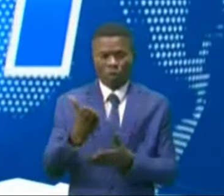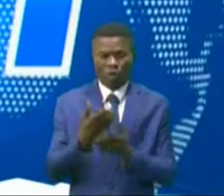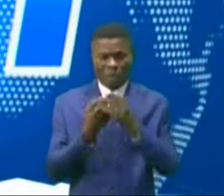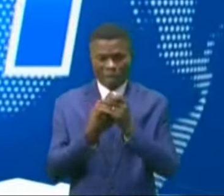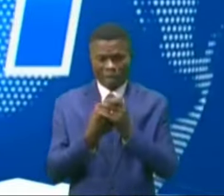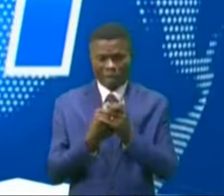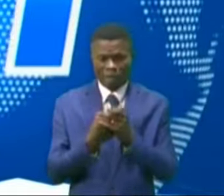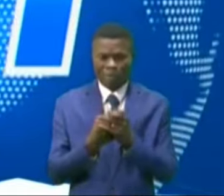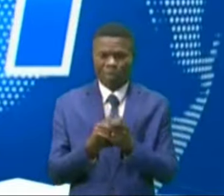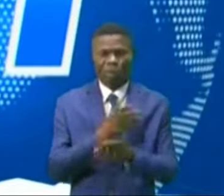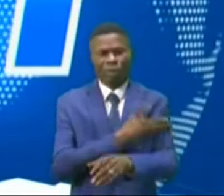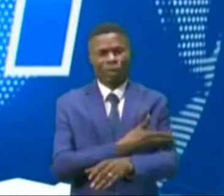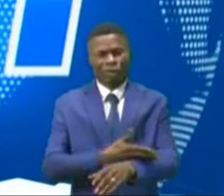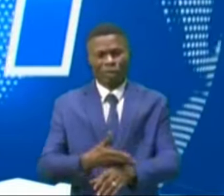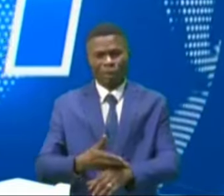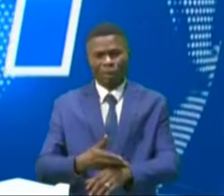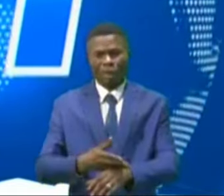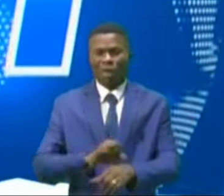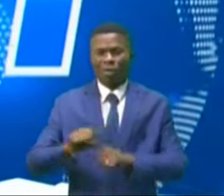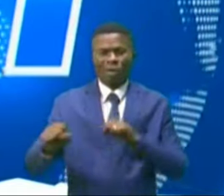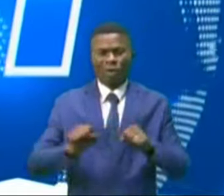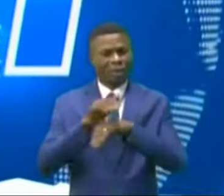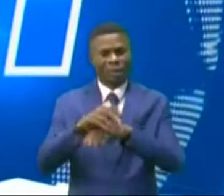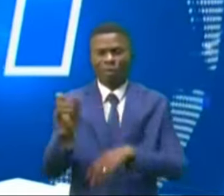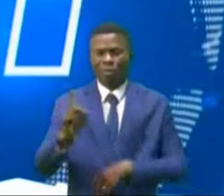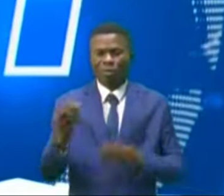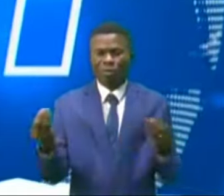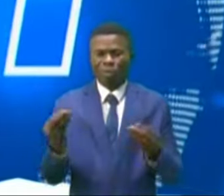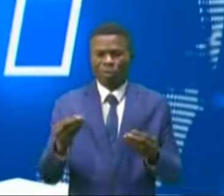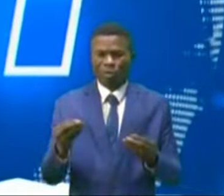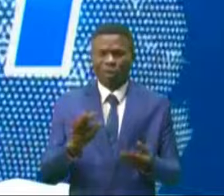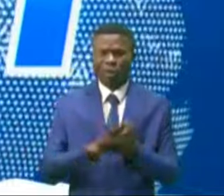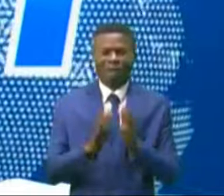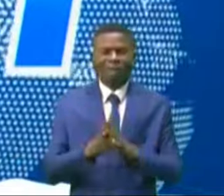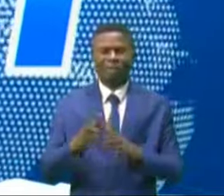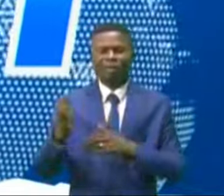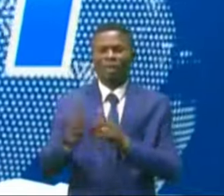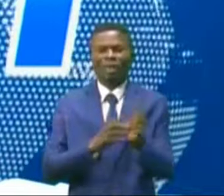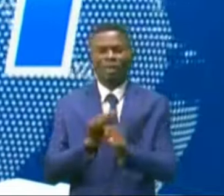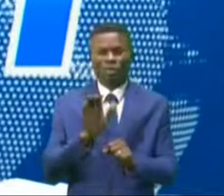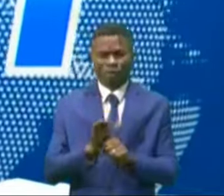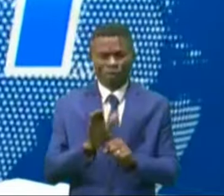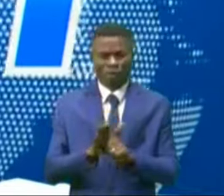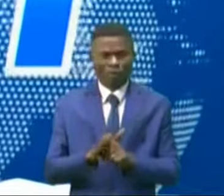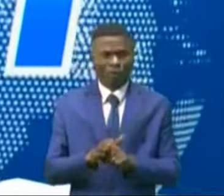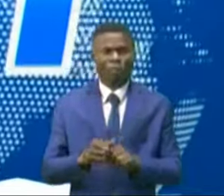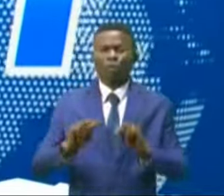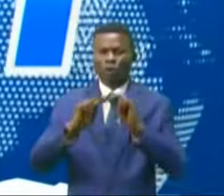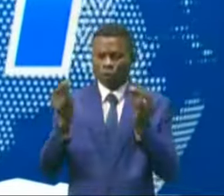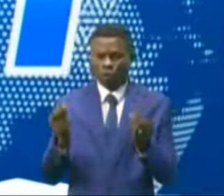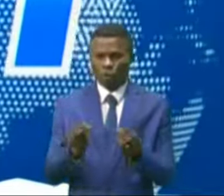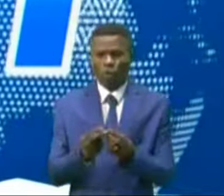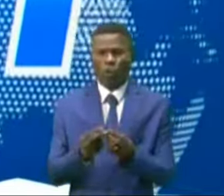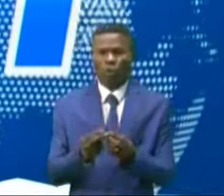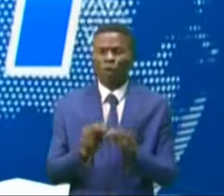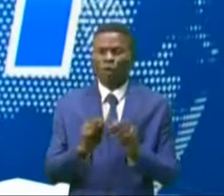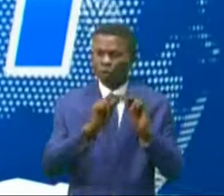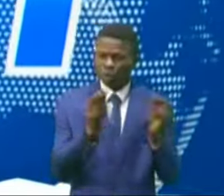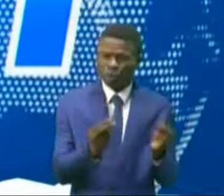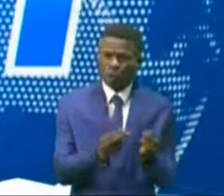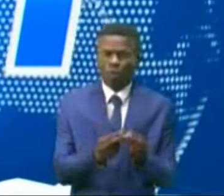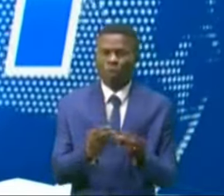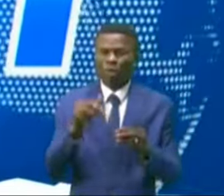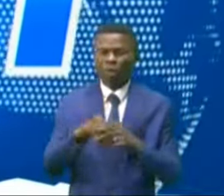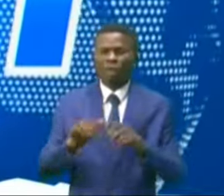d'être retiré du centre d'examen d'État faute de conformité. En effet, regroupés au sein